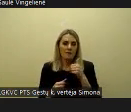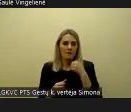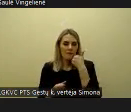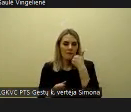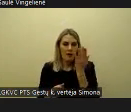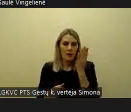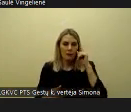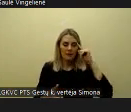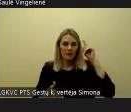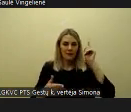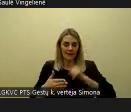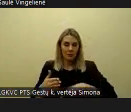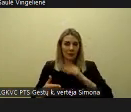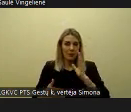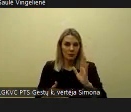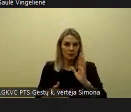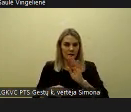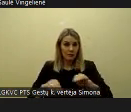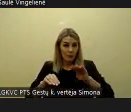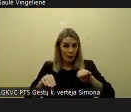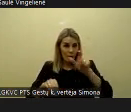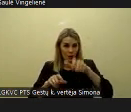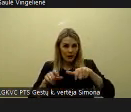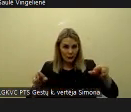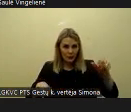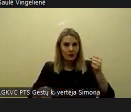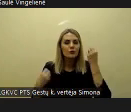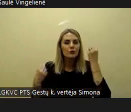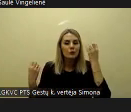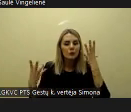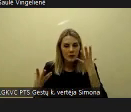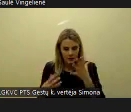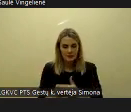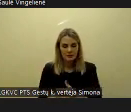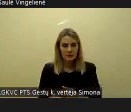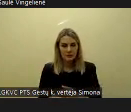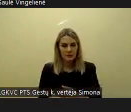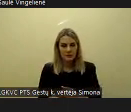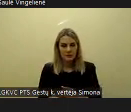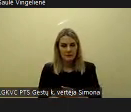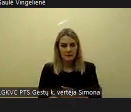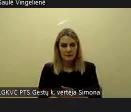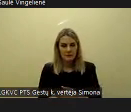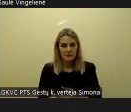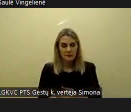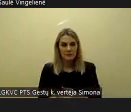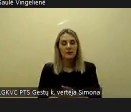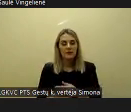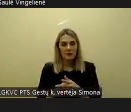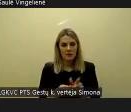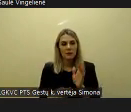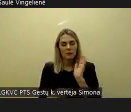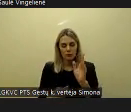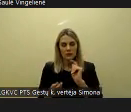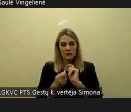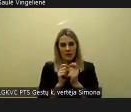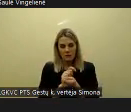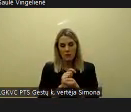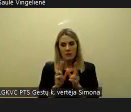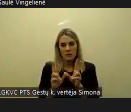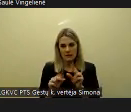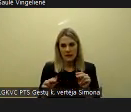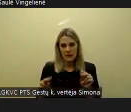tikimybė, kad mokytojai supras, tuo didesnė garantija to, kad reforma bus sėkminga ir